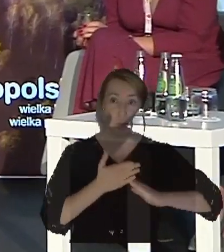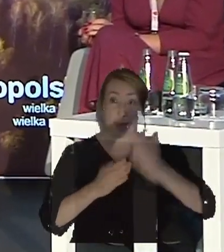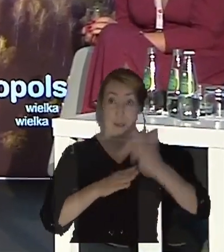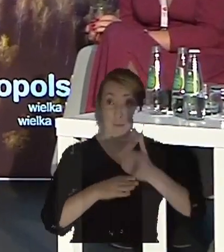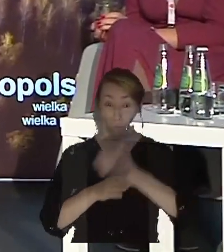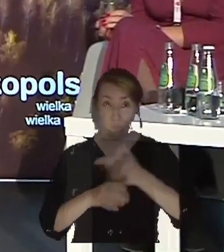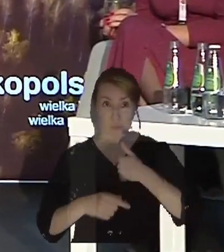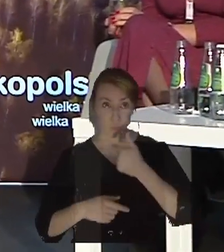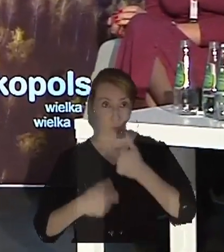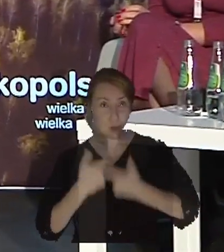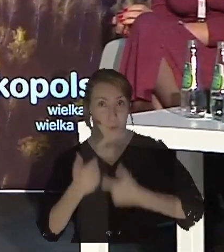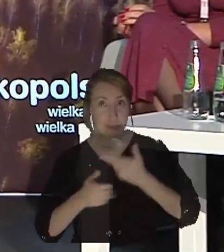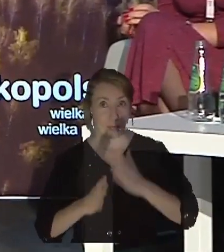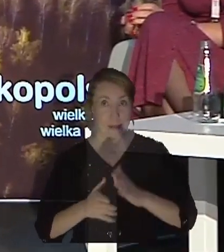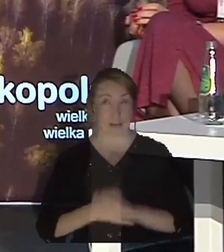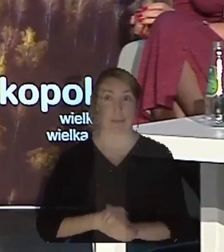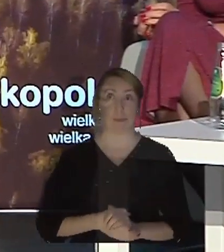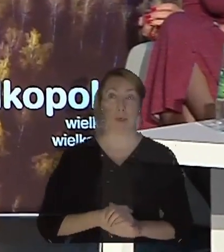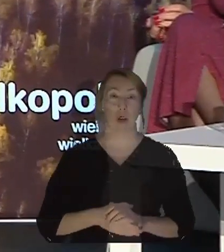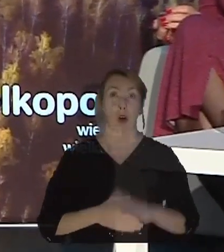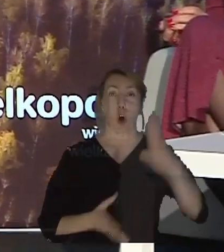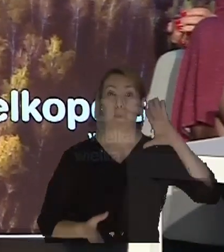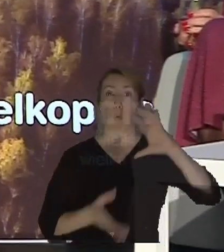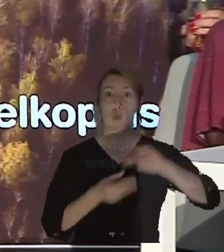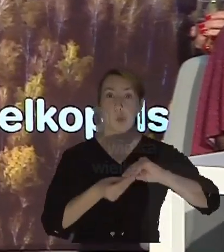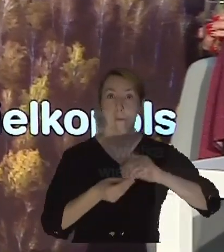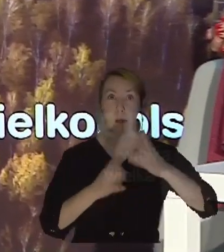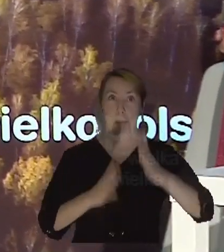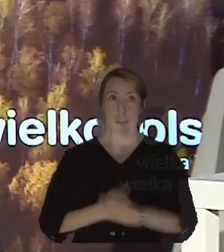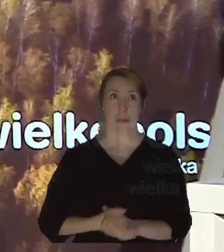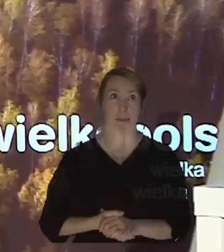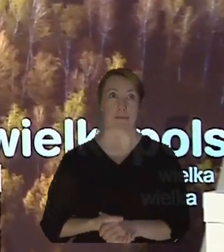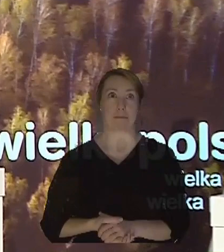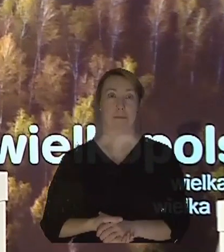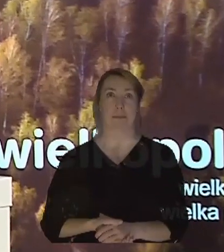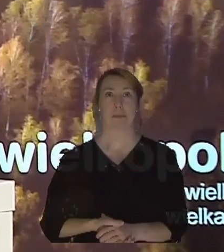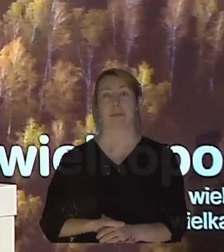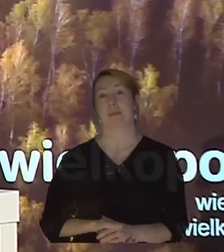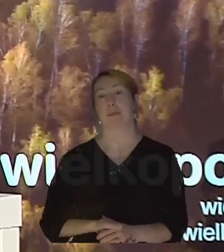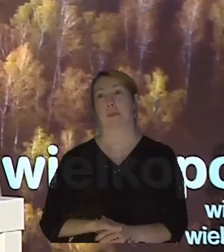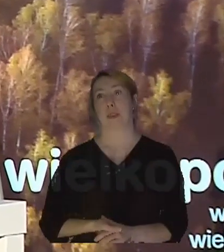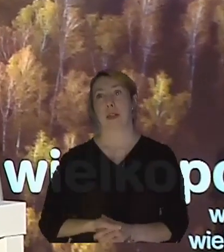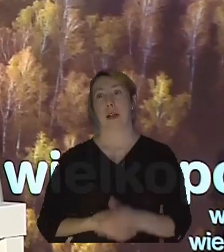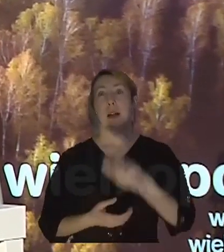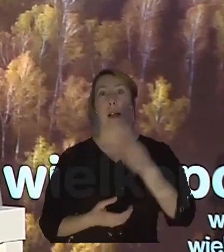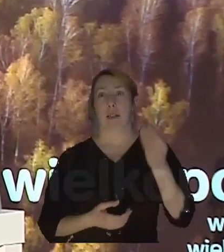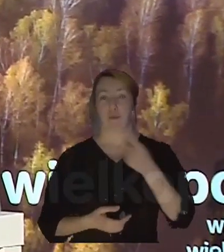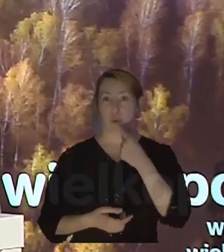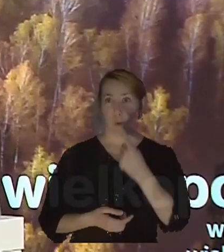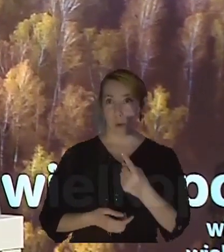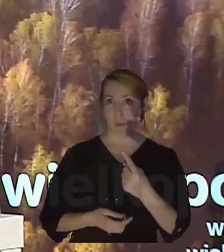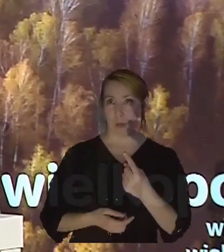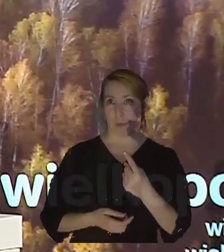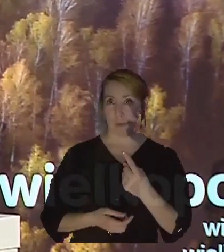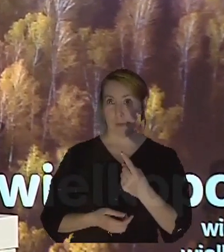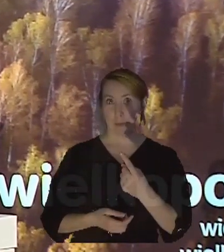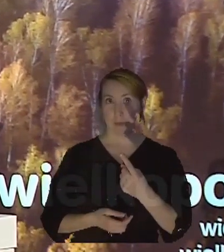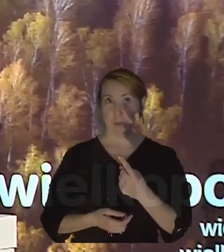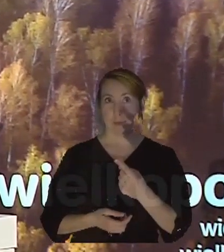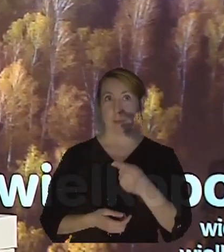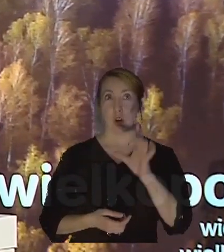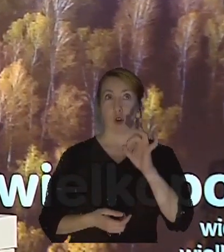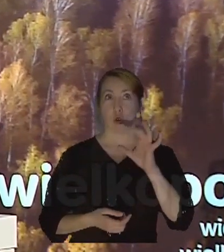zrobimy, podsumowanie. Czeka nas podsumowanie, ale jeszcze Państwu powiem, no gostyniec się